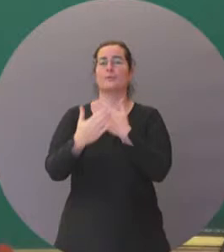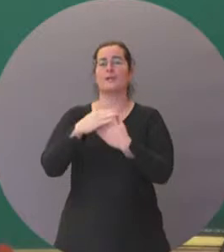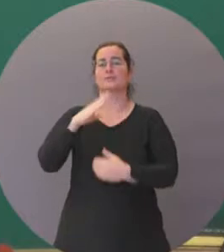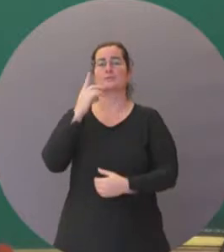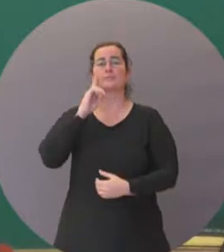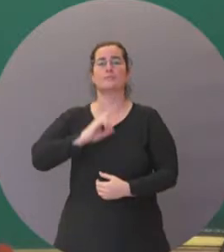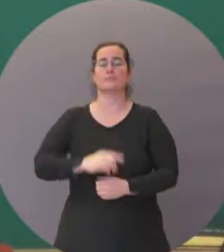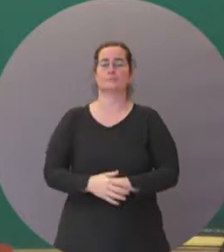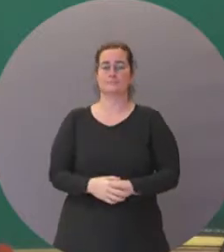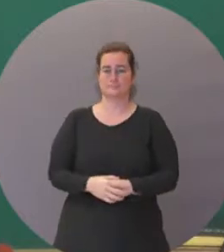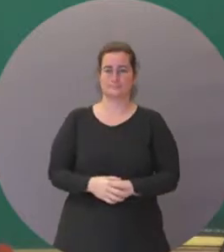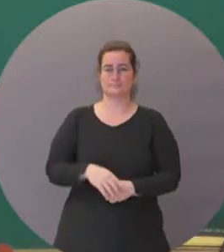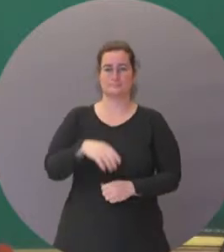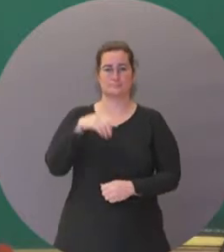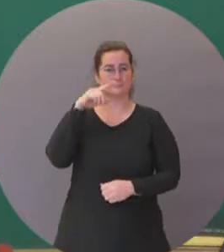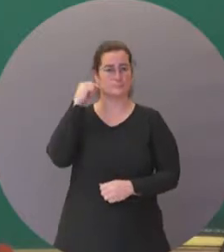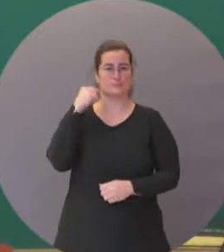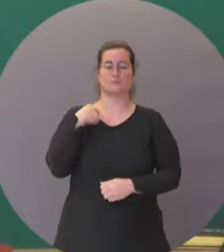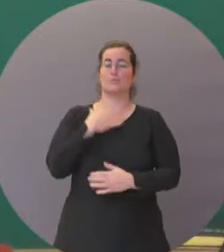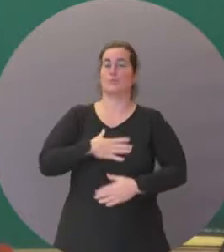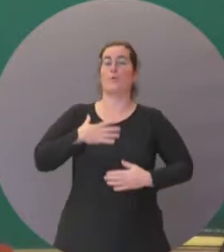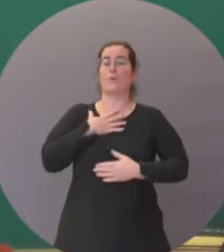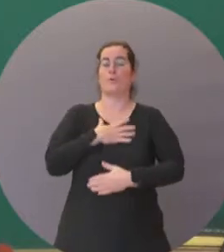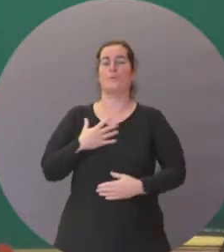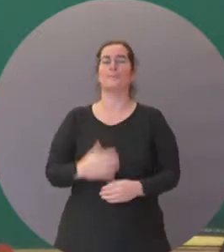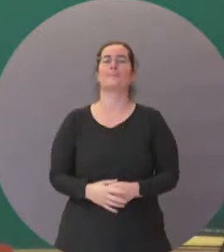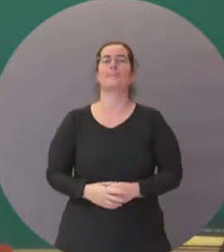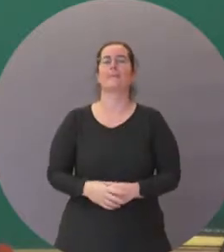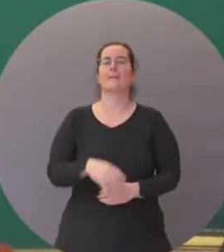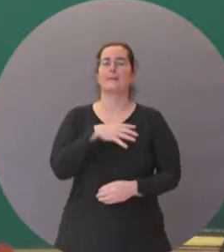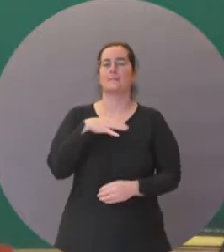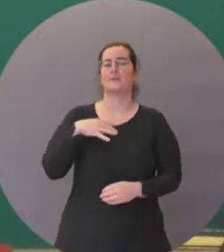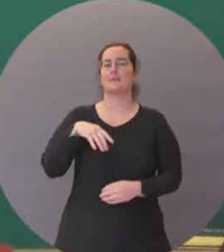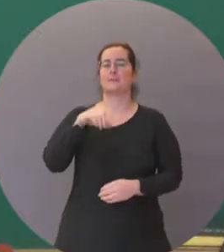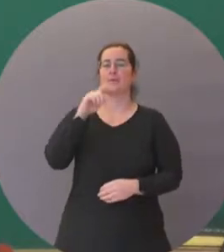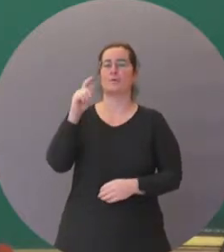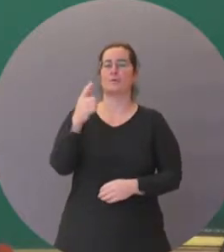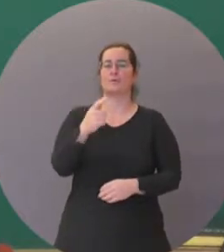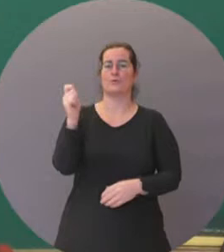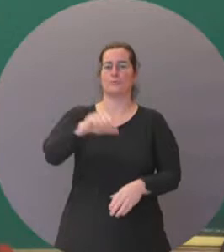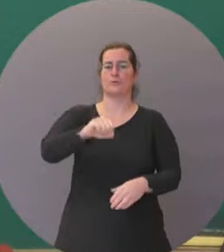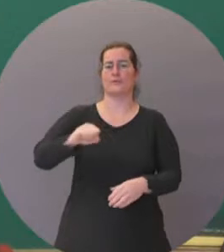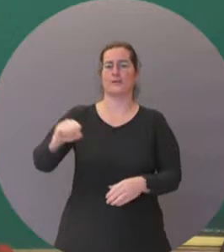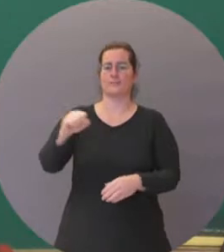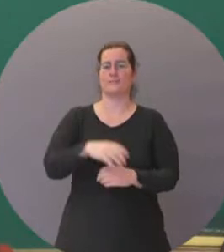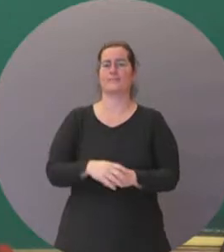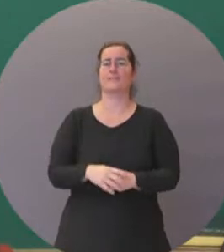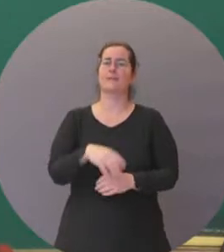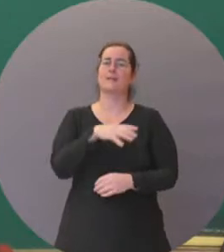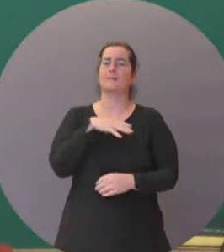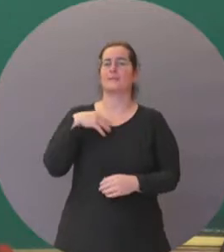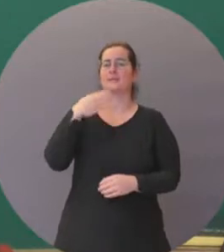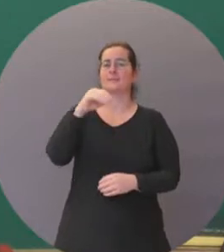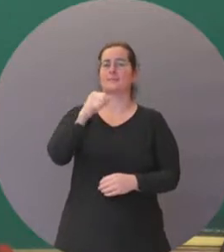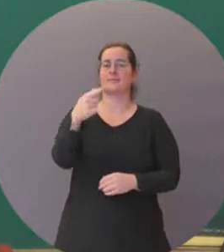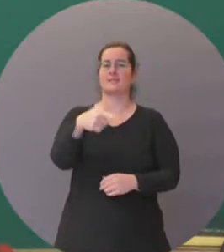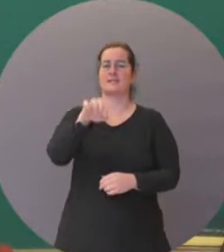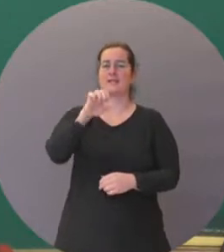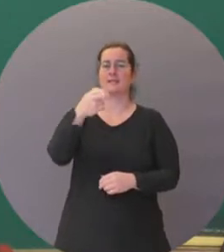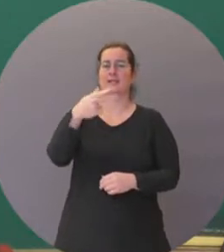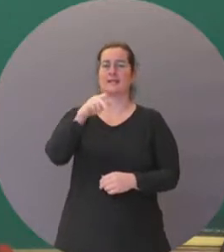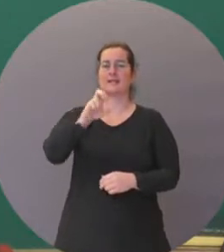monsieur le Jérôme madame Lucot avril Virginie madame Manzanares Brigitte